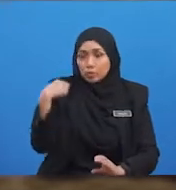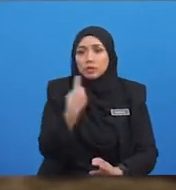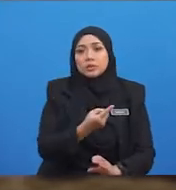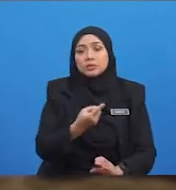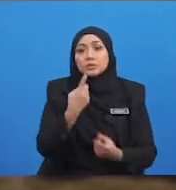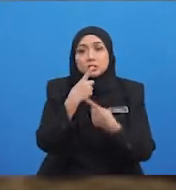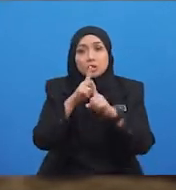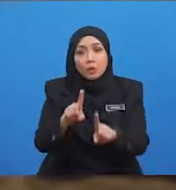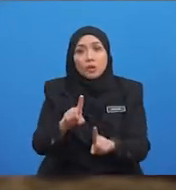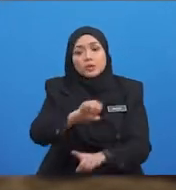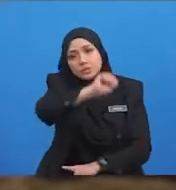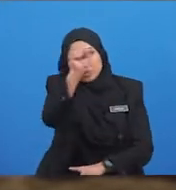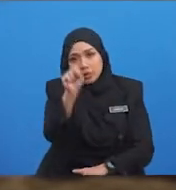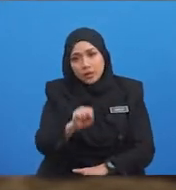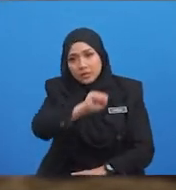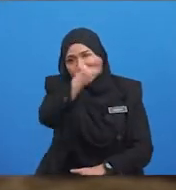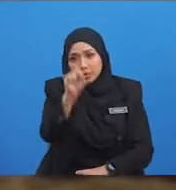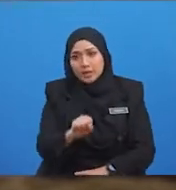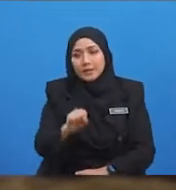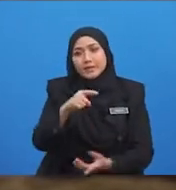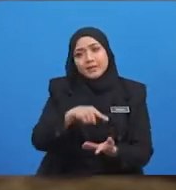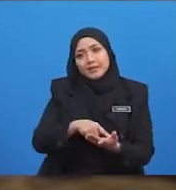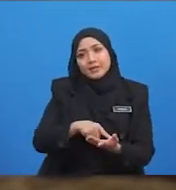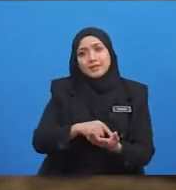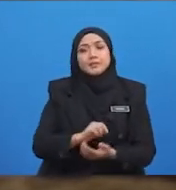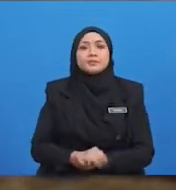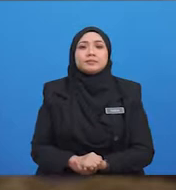kita menjawab soalan-soalan tersebut.